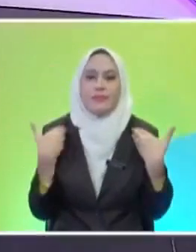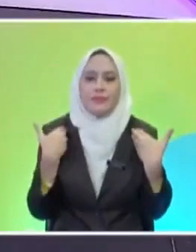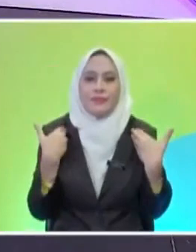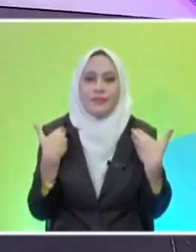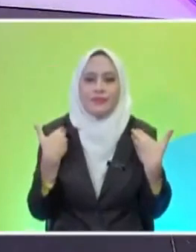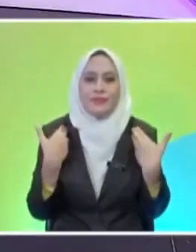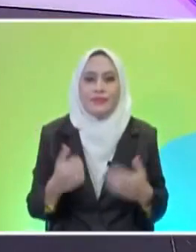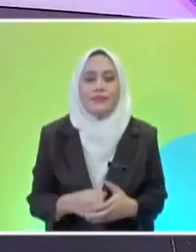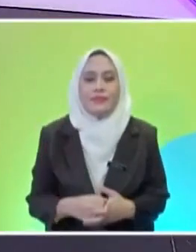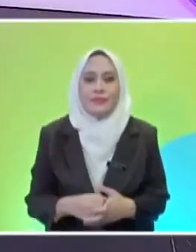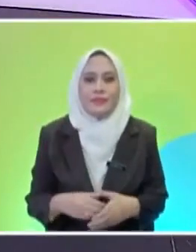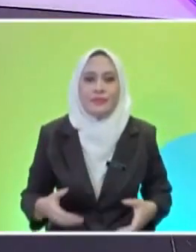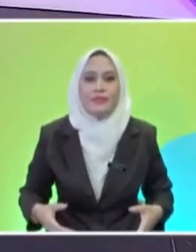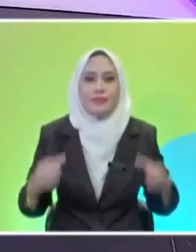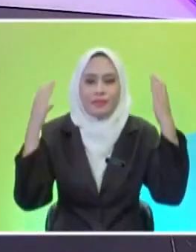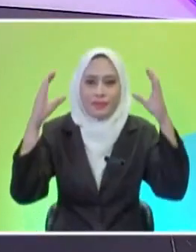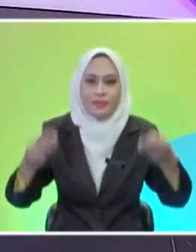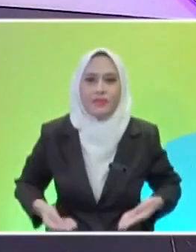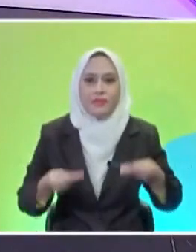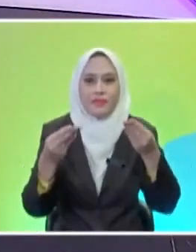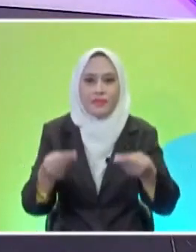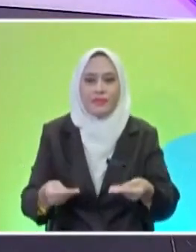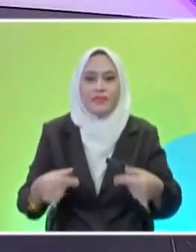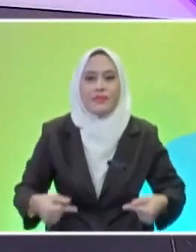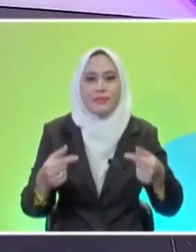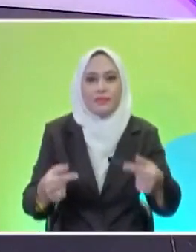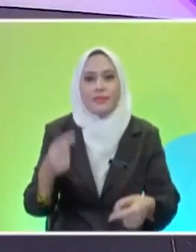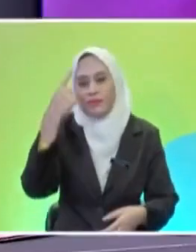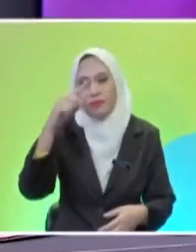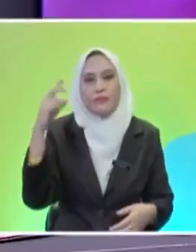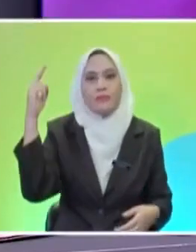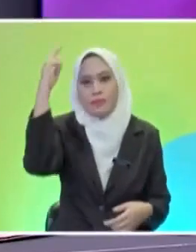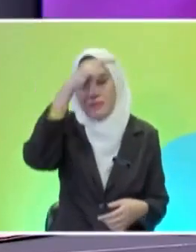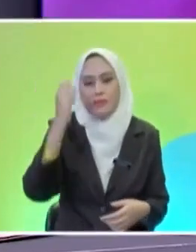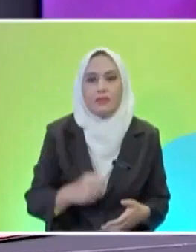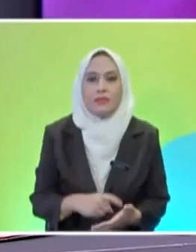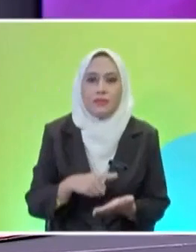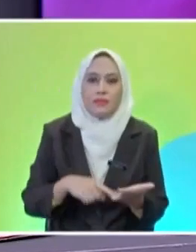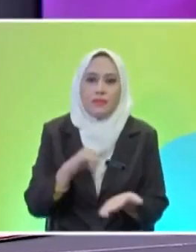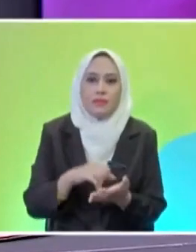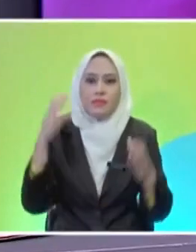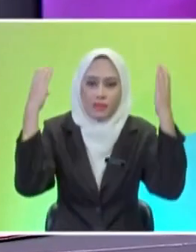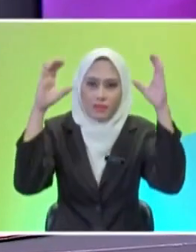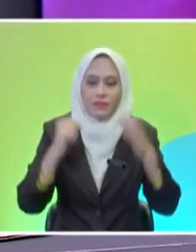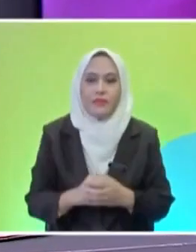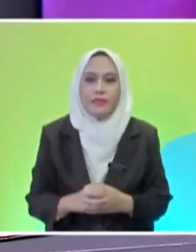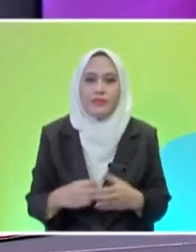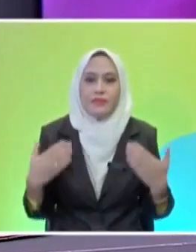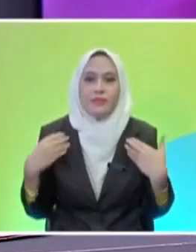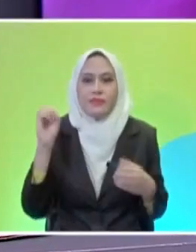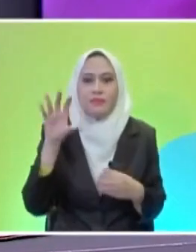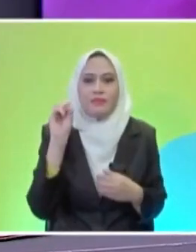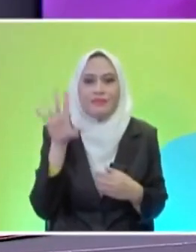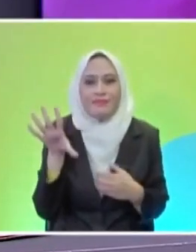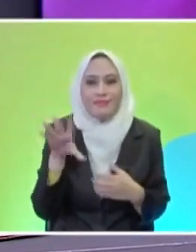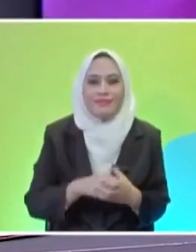dengan baik, cikgu nak bagi ganjaran buat Hanif. Apakah ganjaran itu, cikgu? Ada rencana, ada bintang ni. Ada